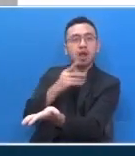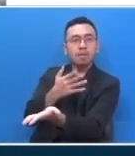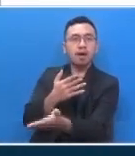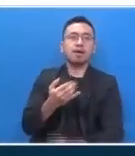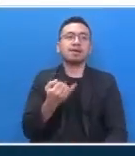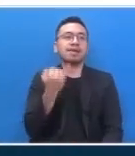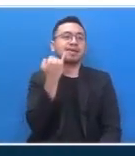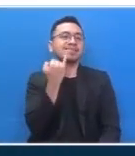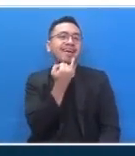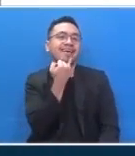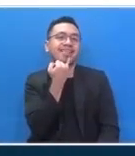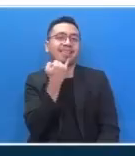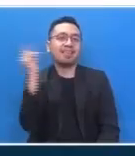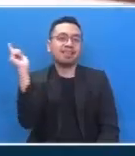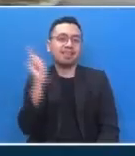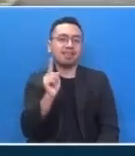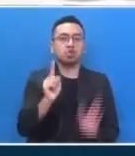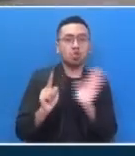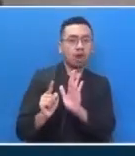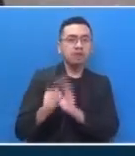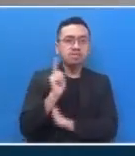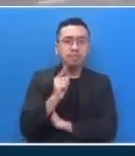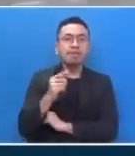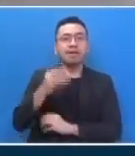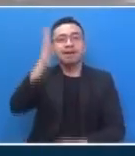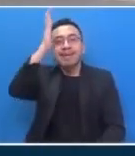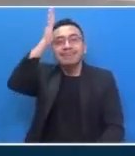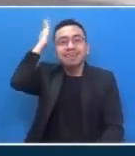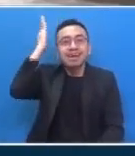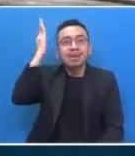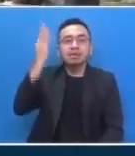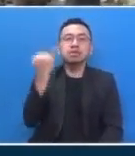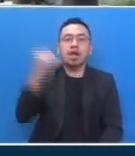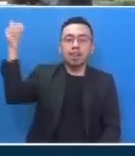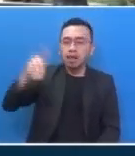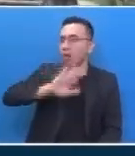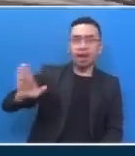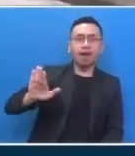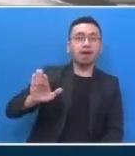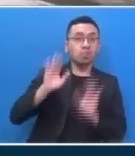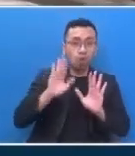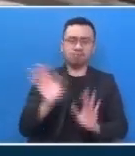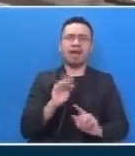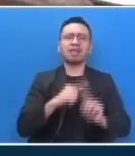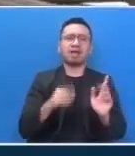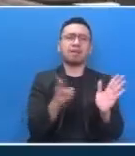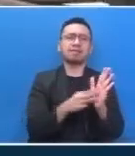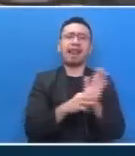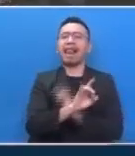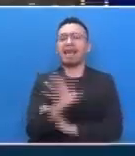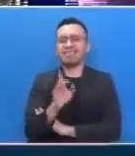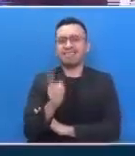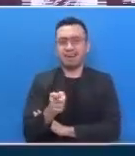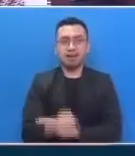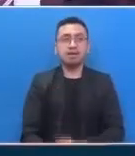termasuk yang dilakukan oleh Ganjar pranowo banyak faktor lain yang juga menyebabkan hal tersebut sehingga kemudian ee jangan sampai